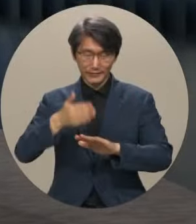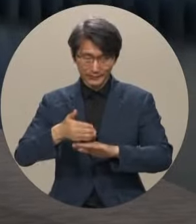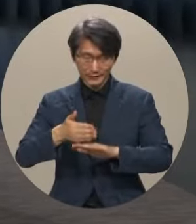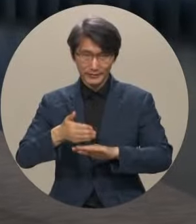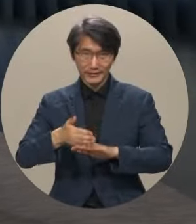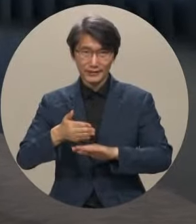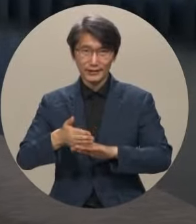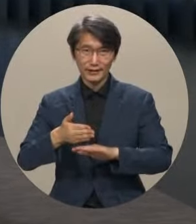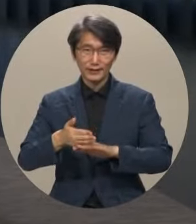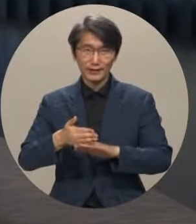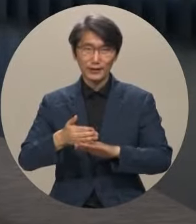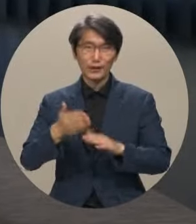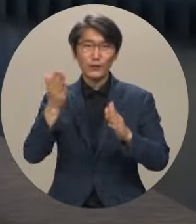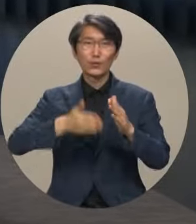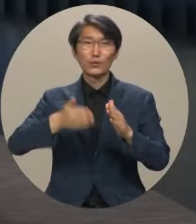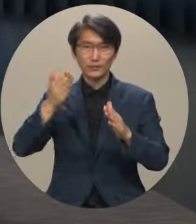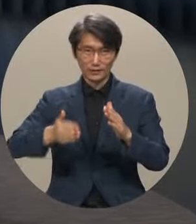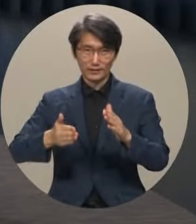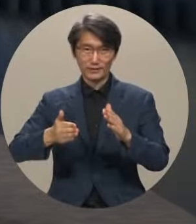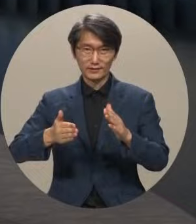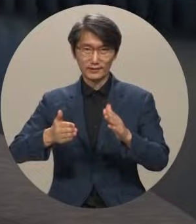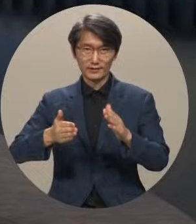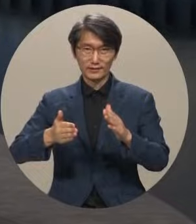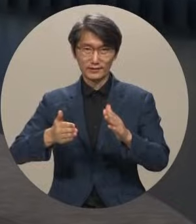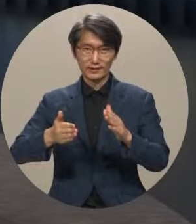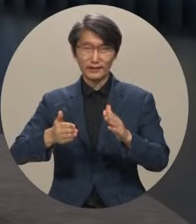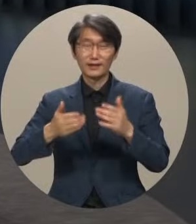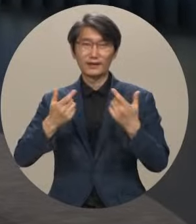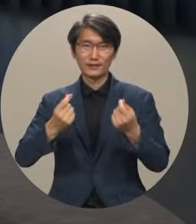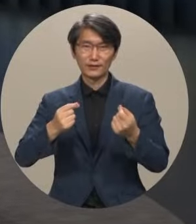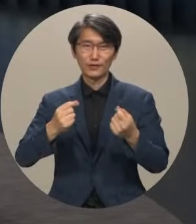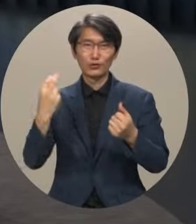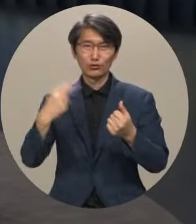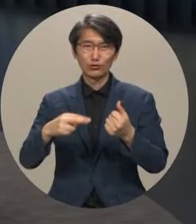네. 예, 공정하게, 정정당당하게